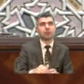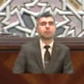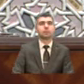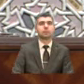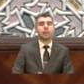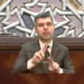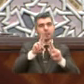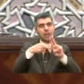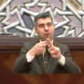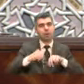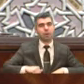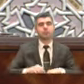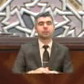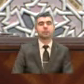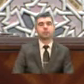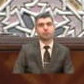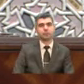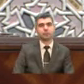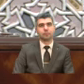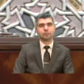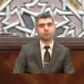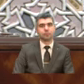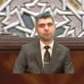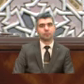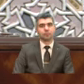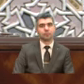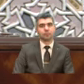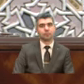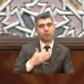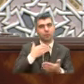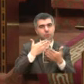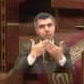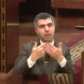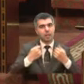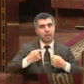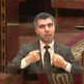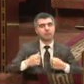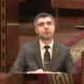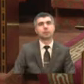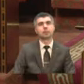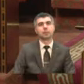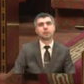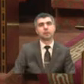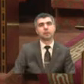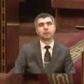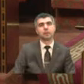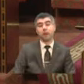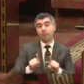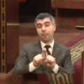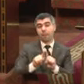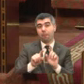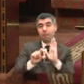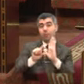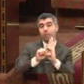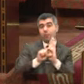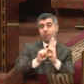كلمه لكم سيد الوزير الجواب. شكرا سيد الرئيس. شكرا سيد النائب المحترم. هذا الموضوع ديال